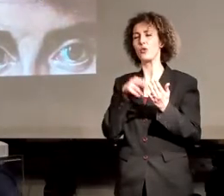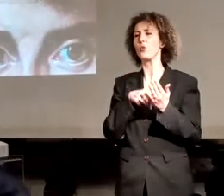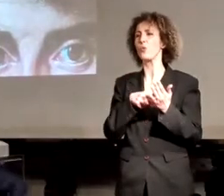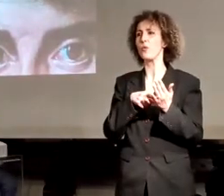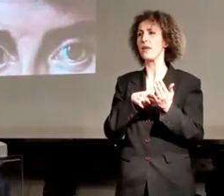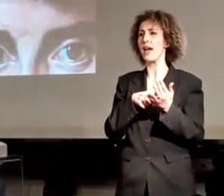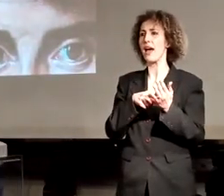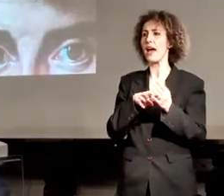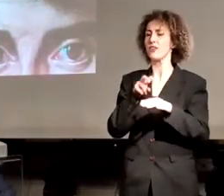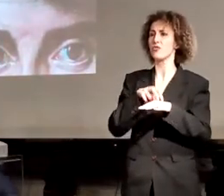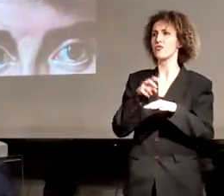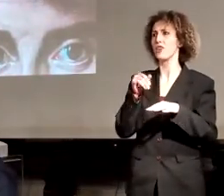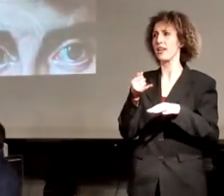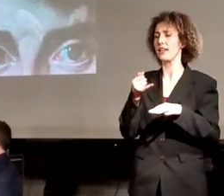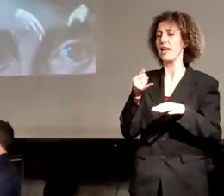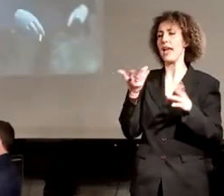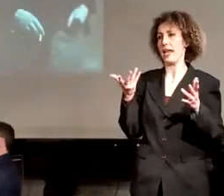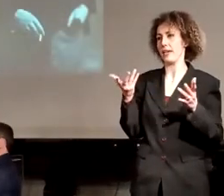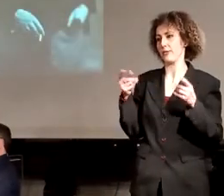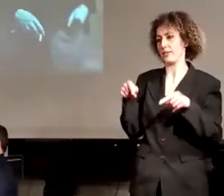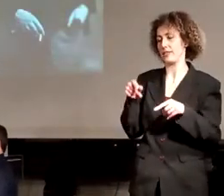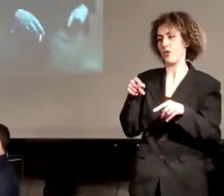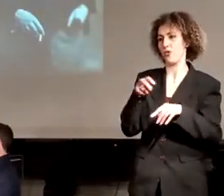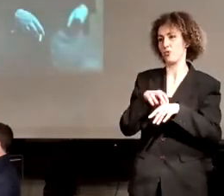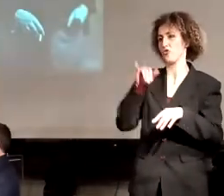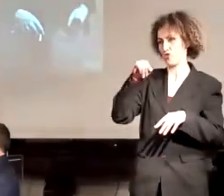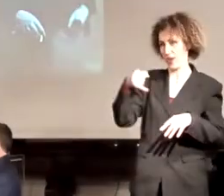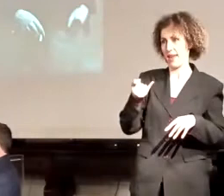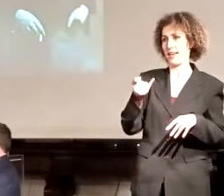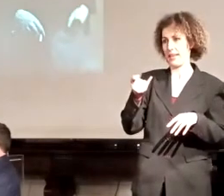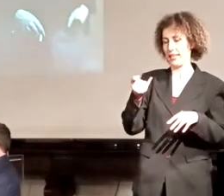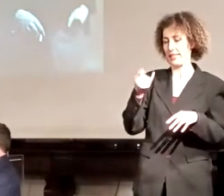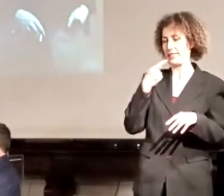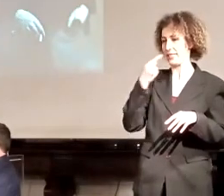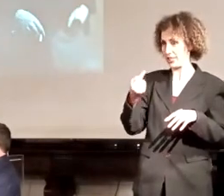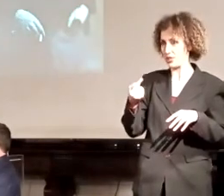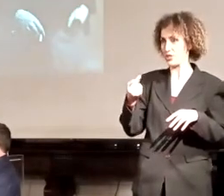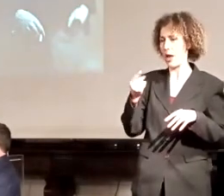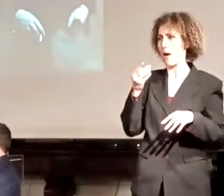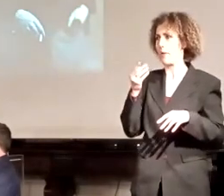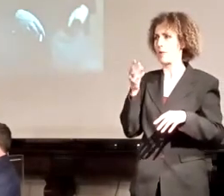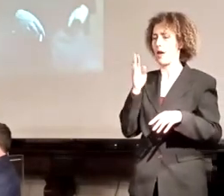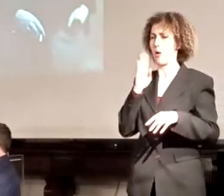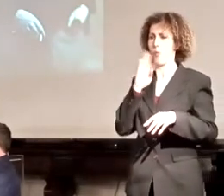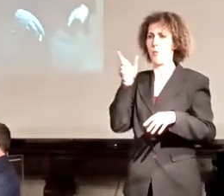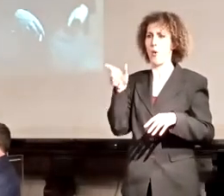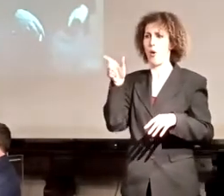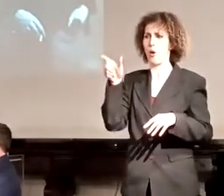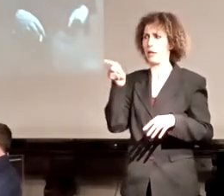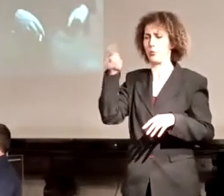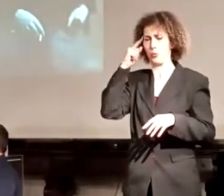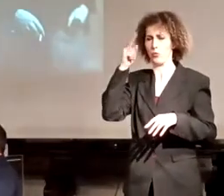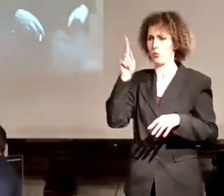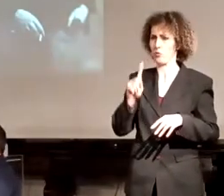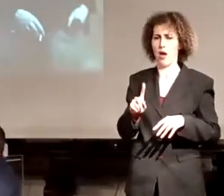jekyll e questo è e jack hill che dice a una persona che non sa nulla risulta